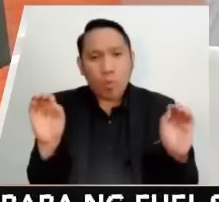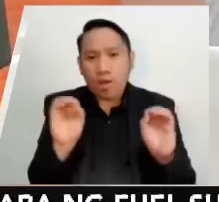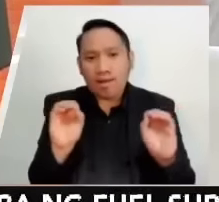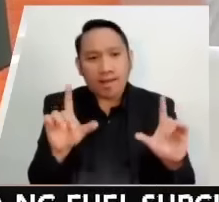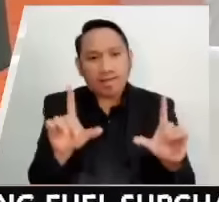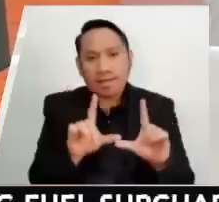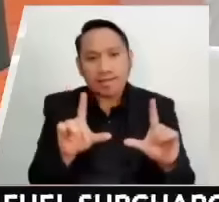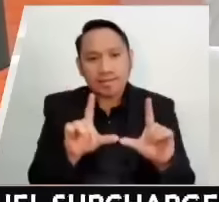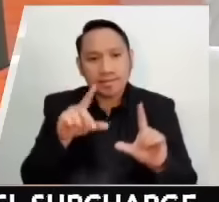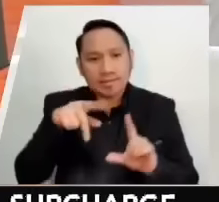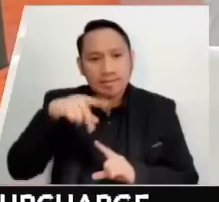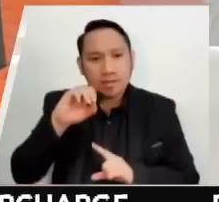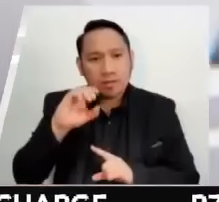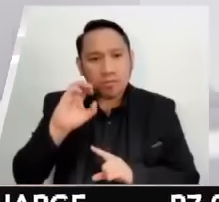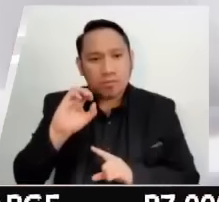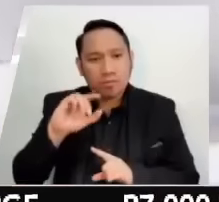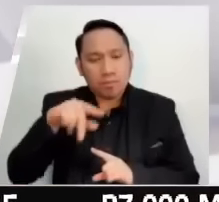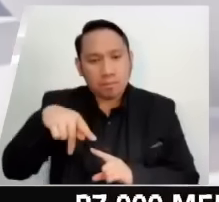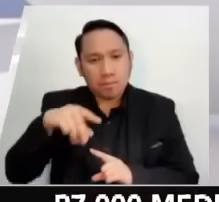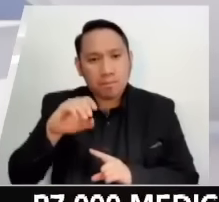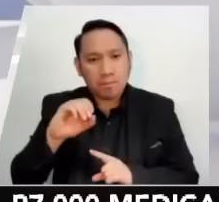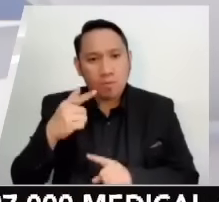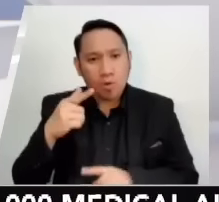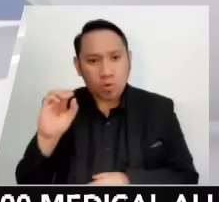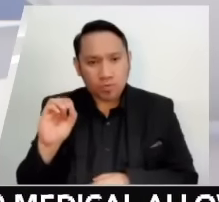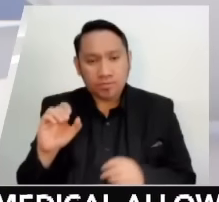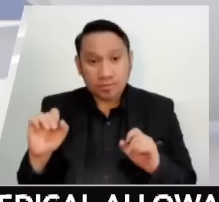ang unang balita live ni bam Alegre